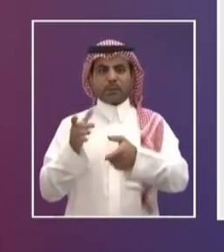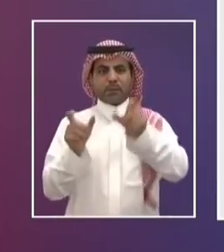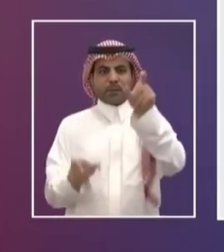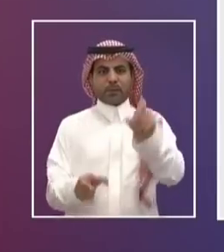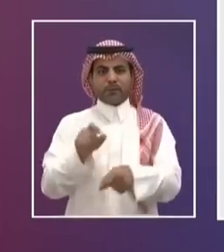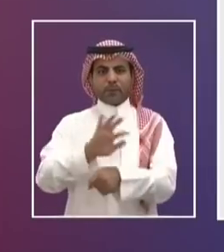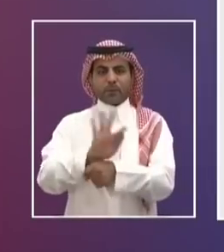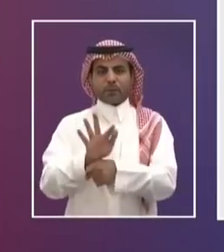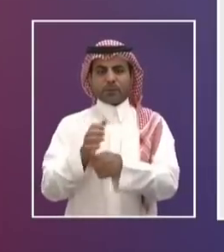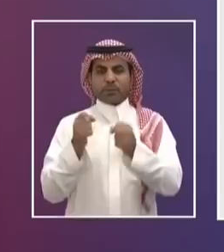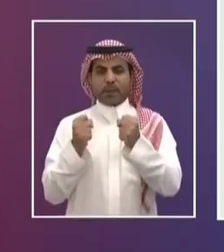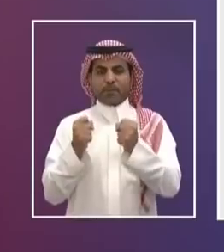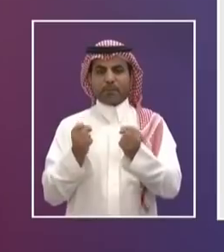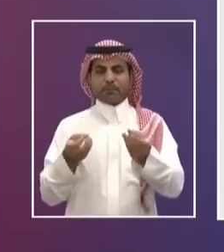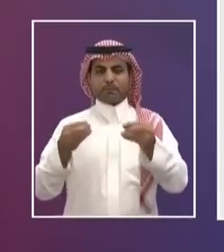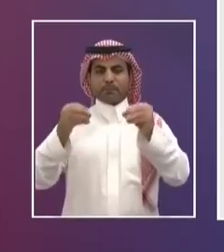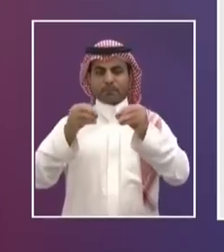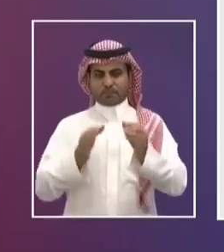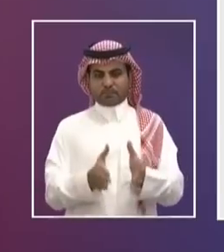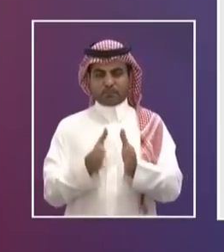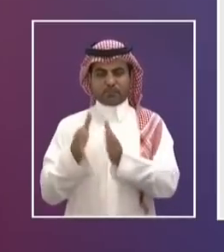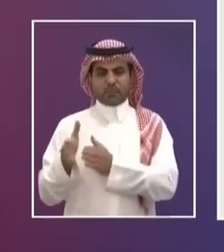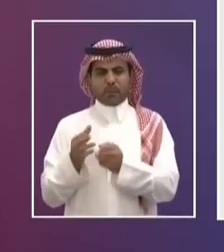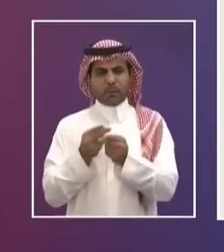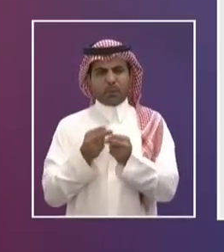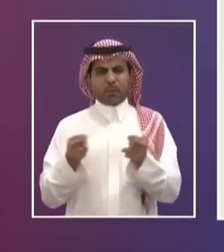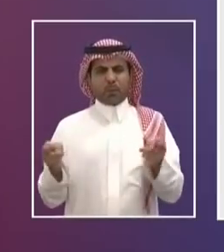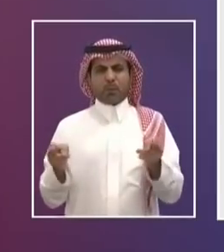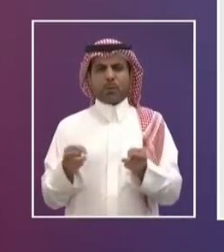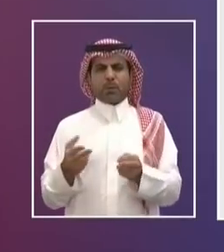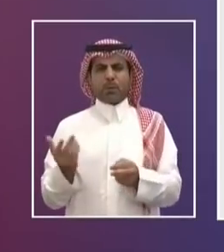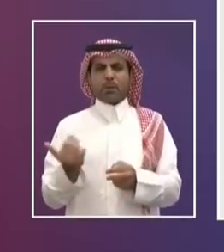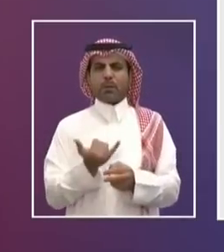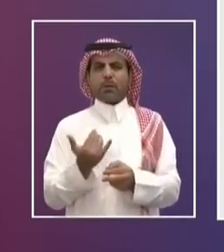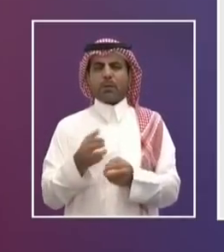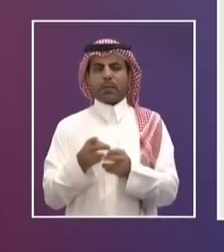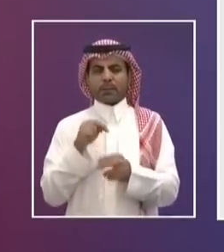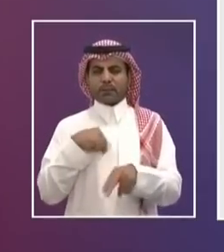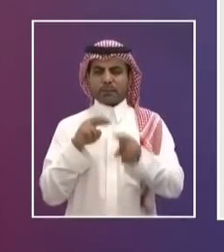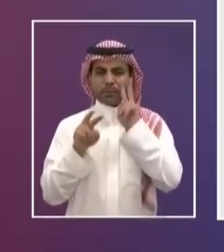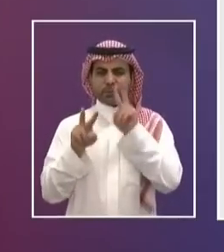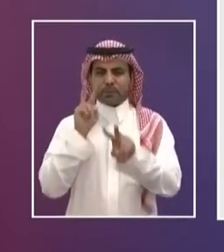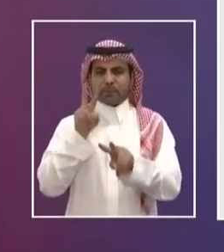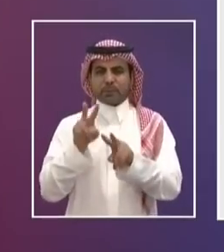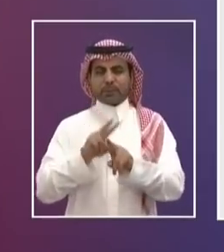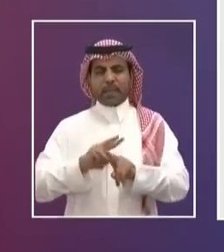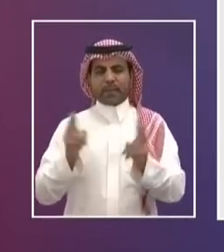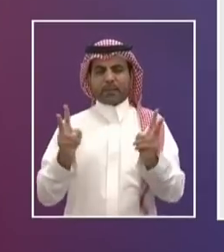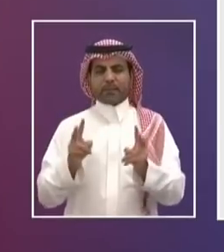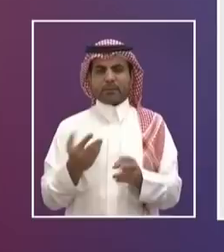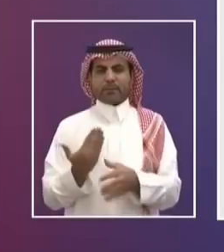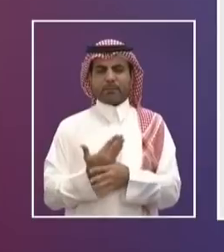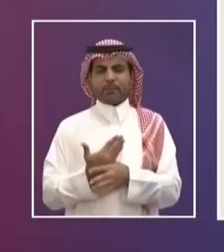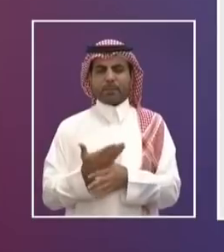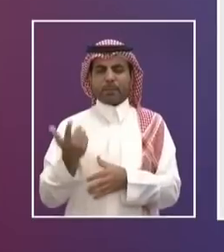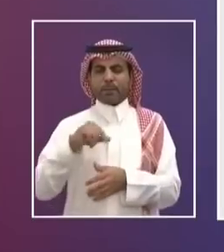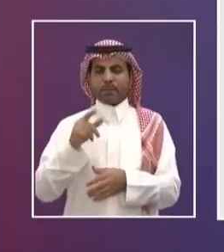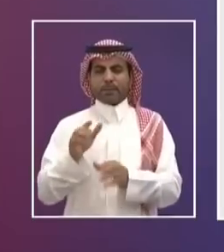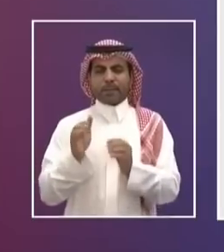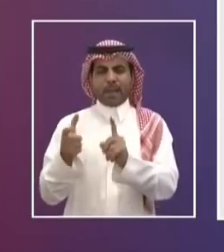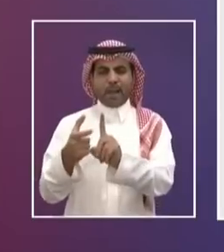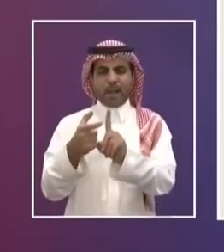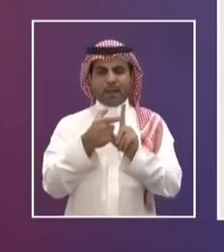يحبون بفيروس كورونا، أمور كثيرة تغيرت في الأطفال في هذه الفترة، فترة